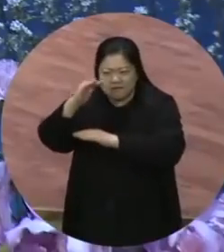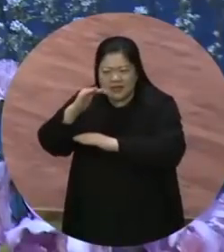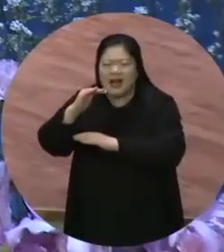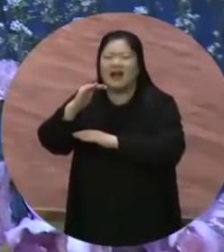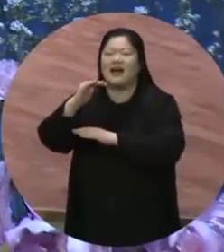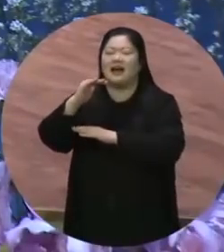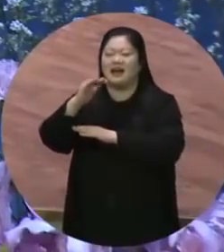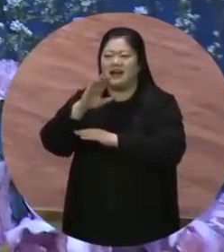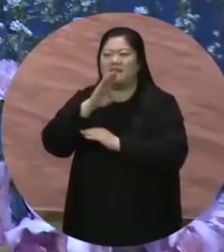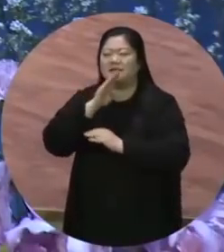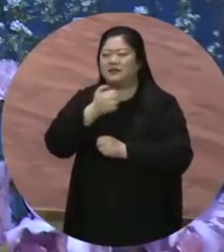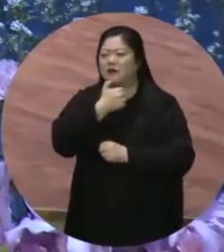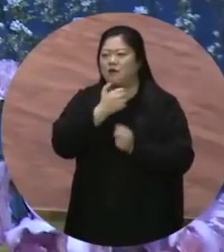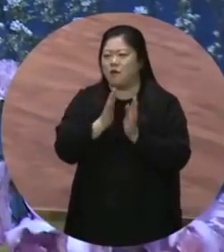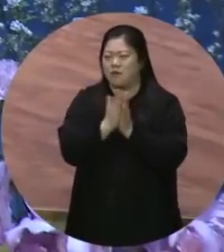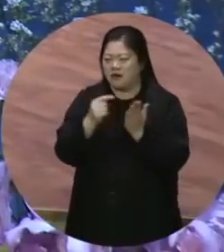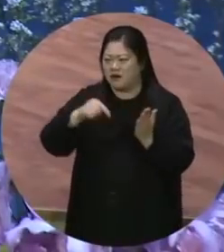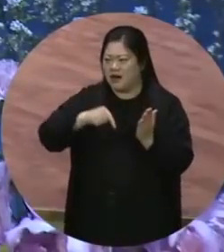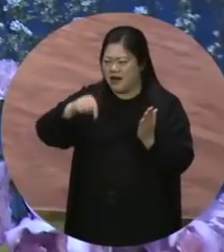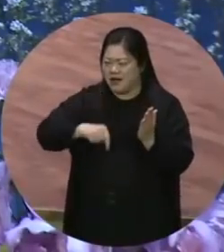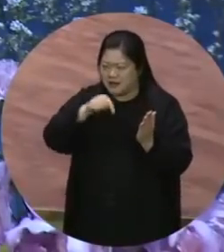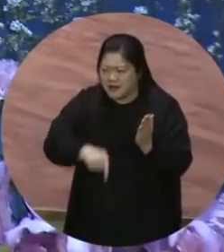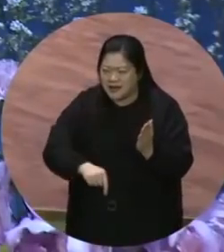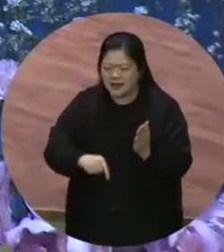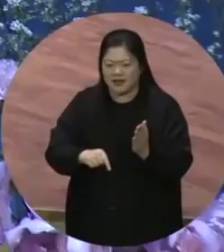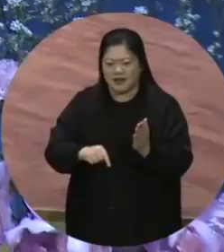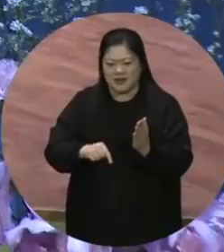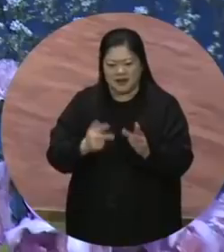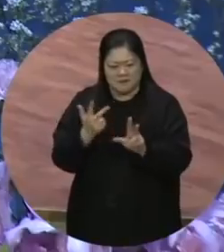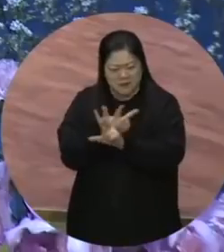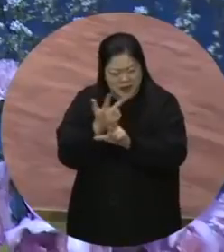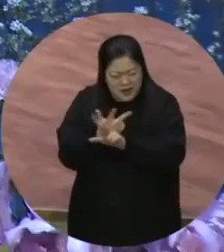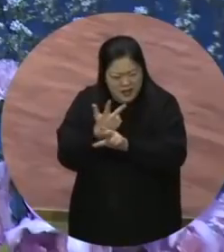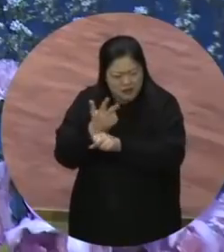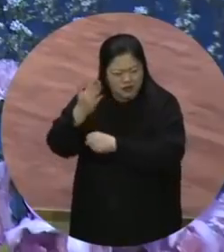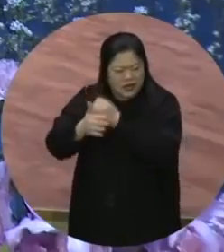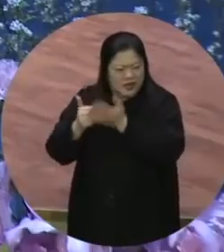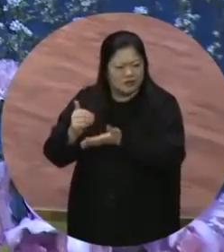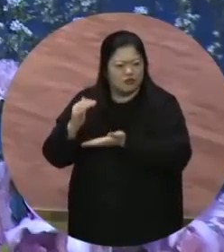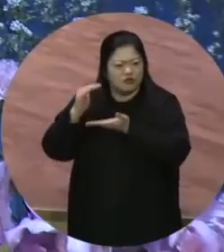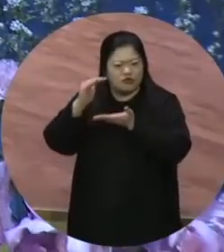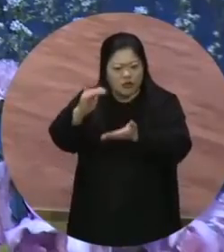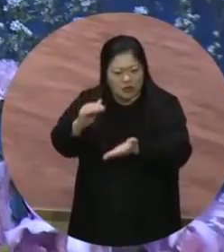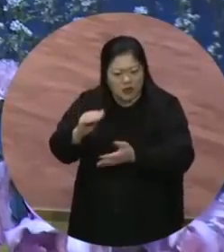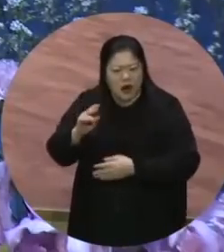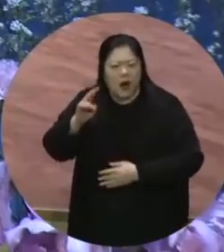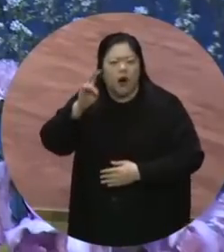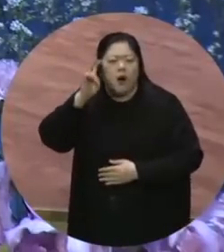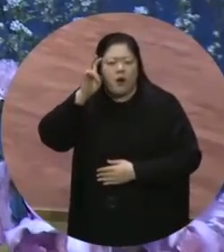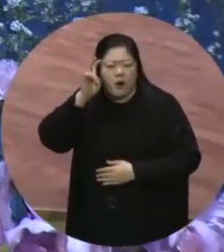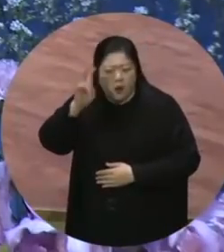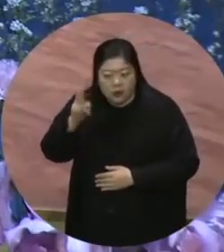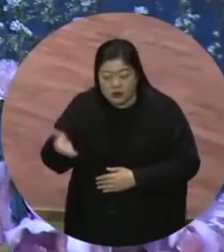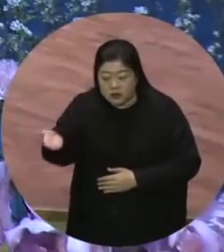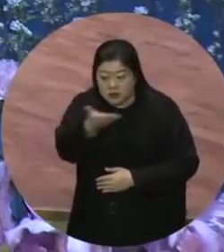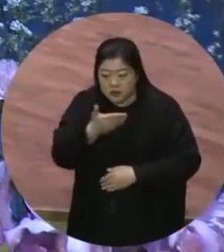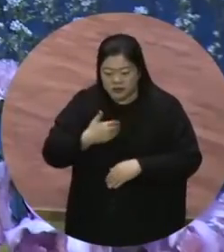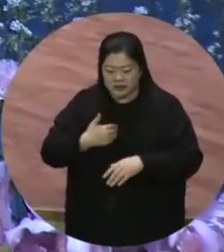통해서 우리 영계의 모든 성도들 매주일 잘못 각인되어 있는